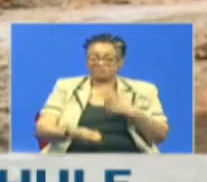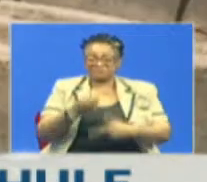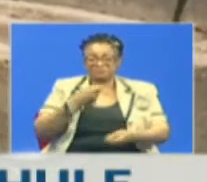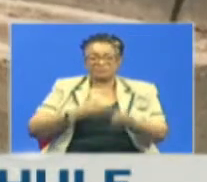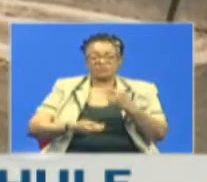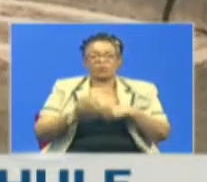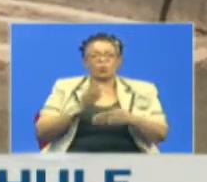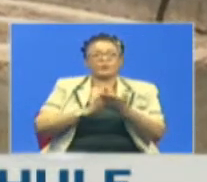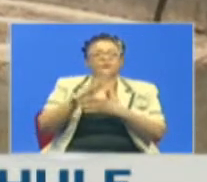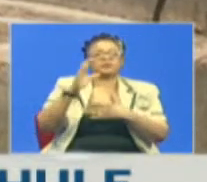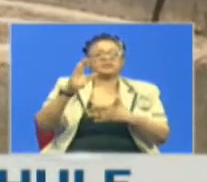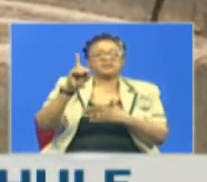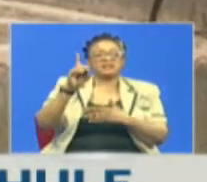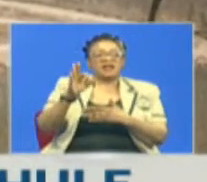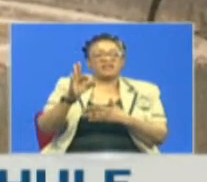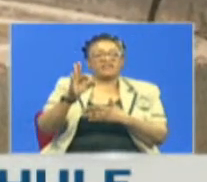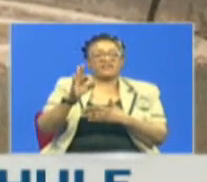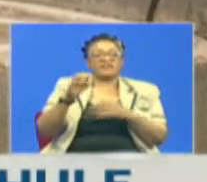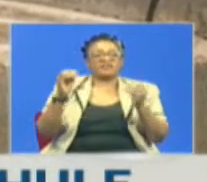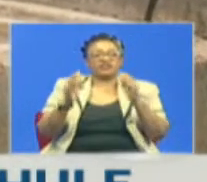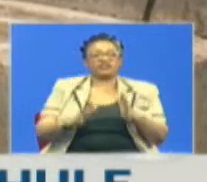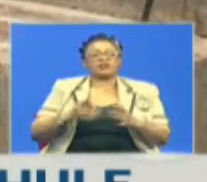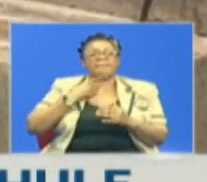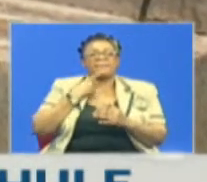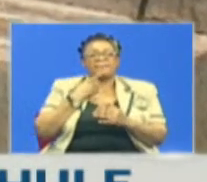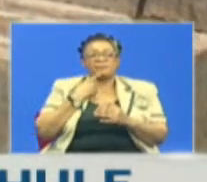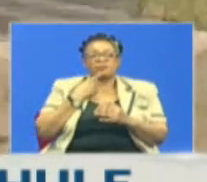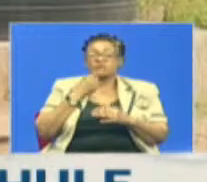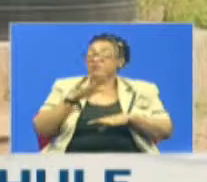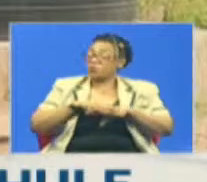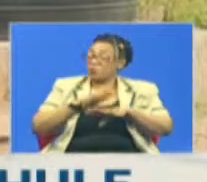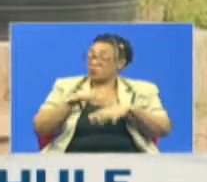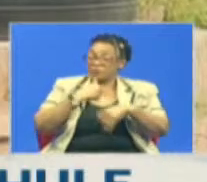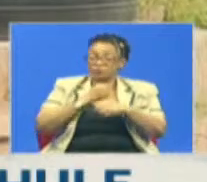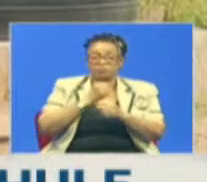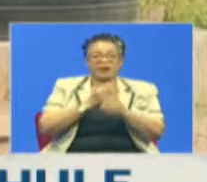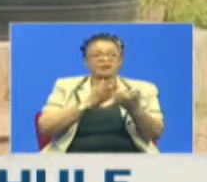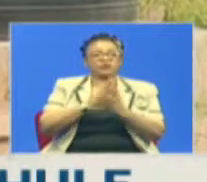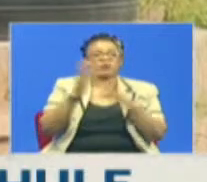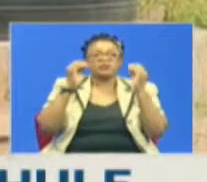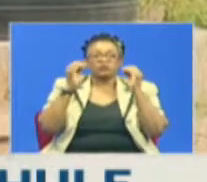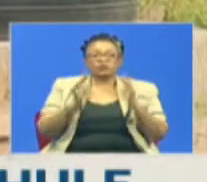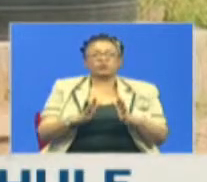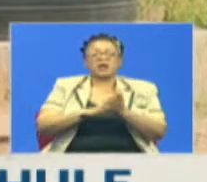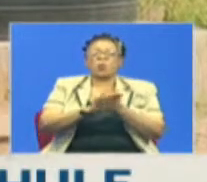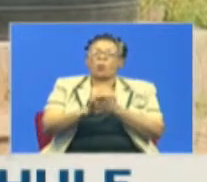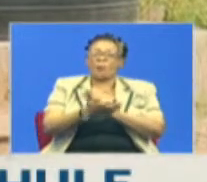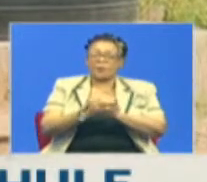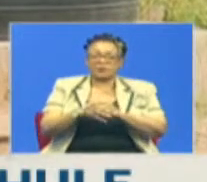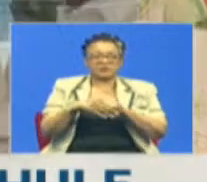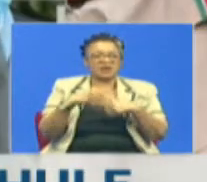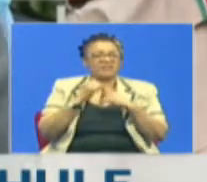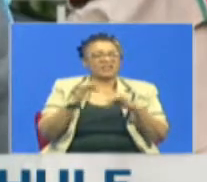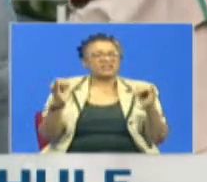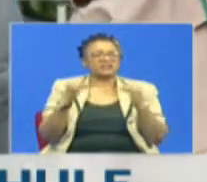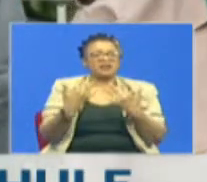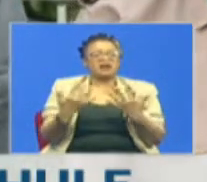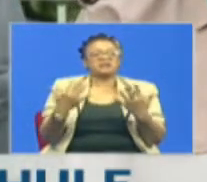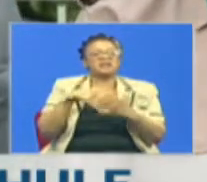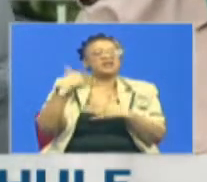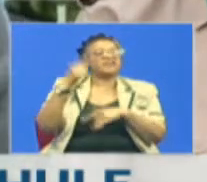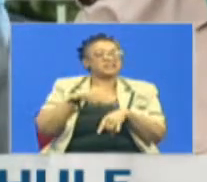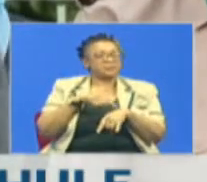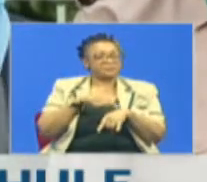CDF ambacho walimu wanasema kitawafaa kuhakikisha mikono ya wanafunzi ni safi kila wakati. The government